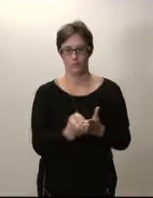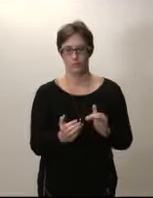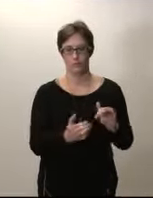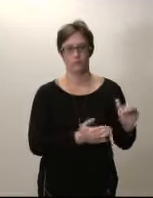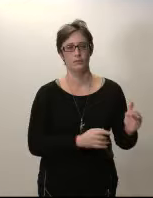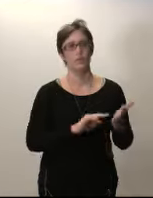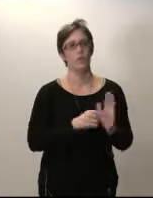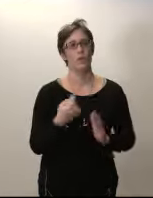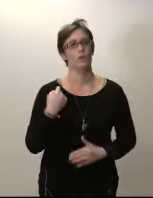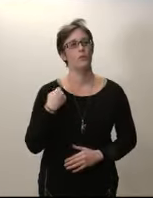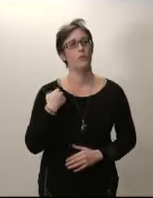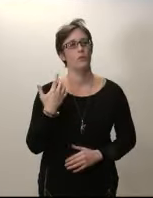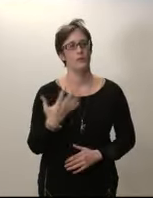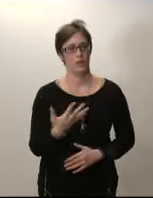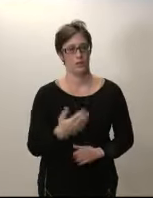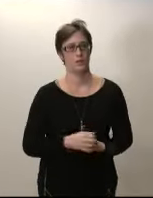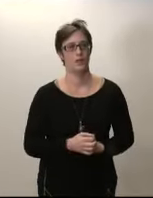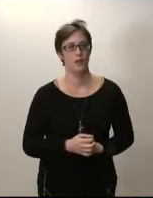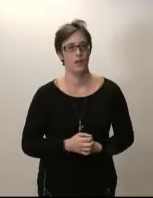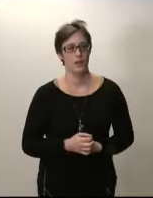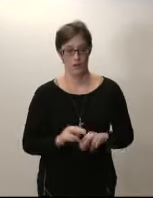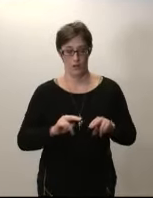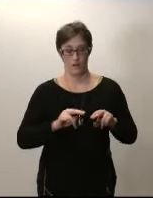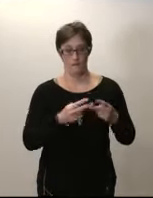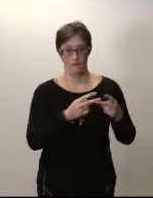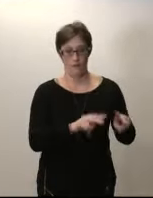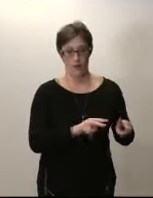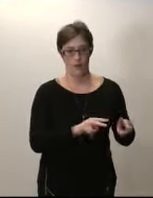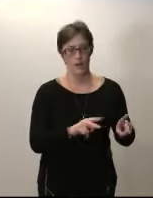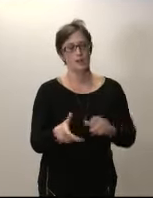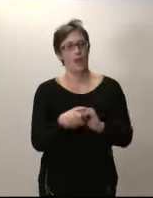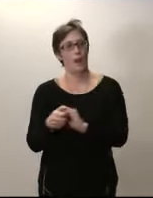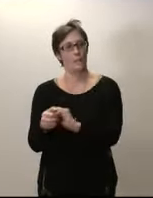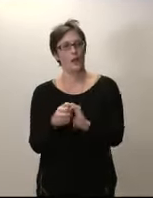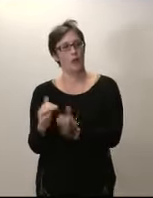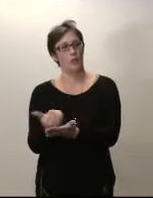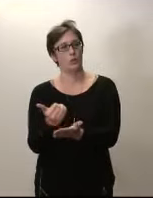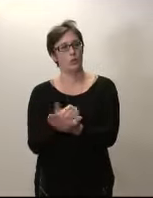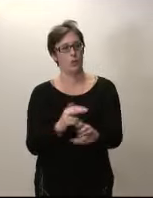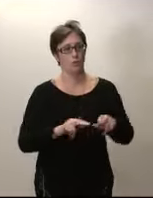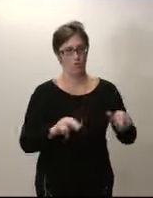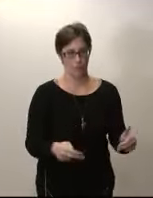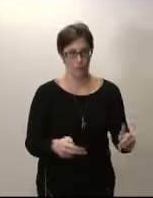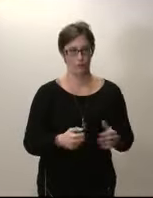Point numéro 5, passation d'une convention entre la ville et l'amicale du personnel.